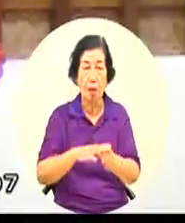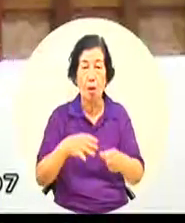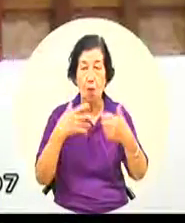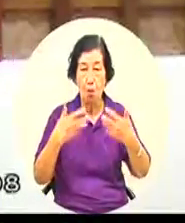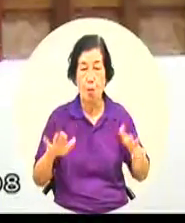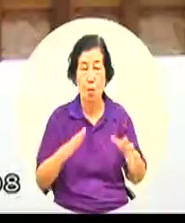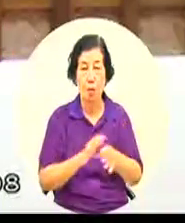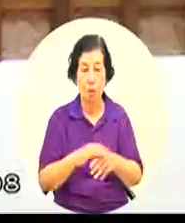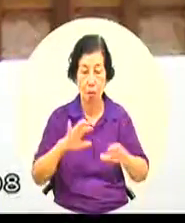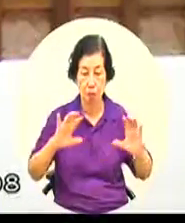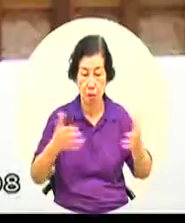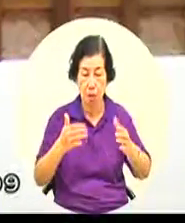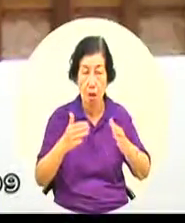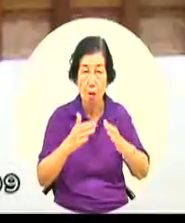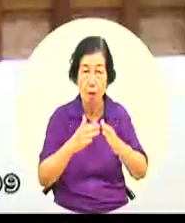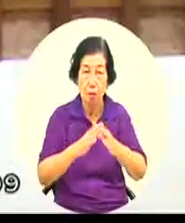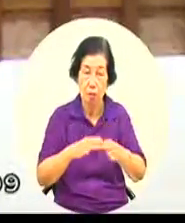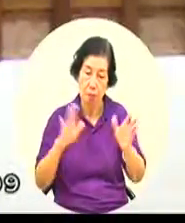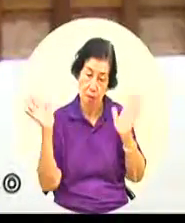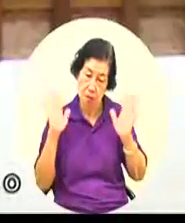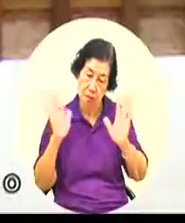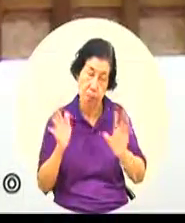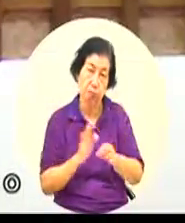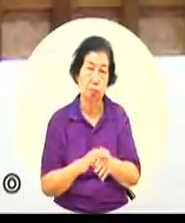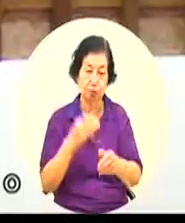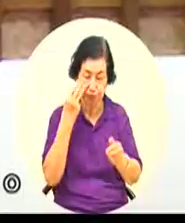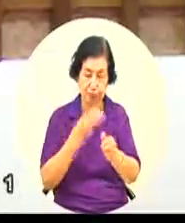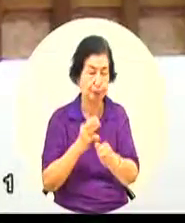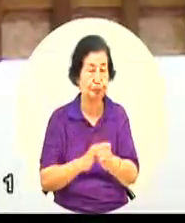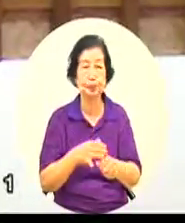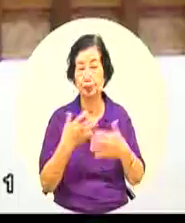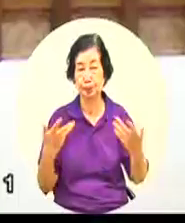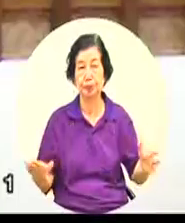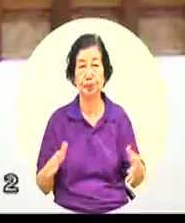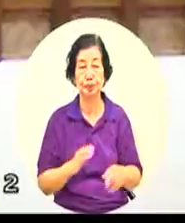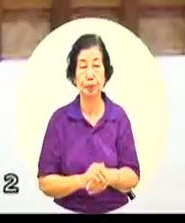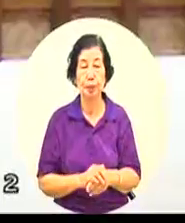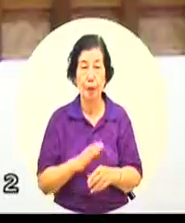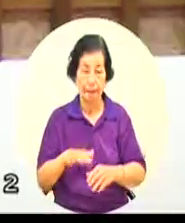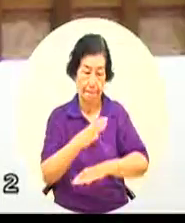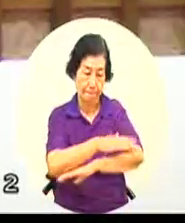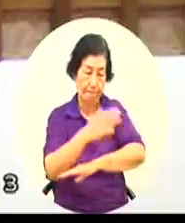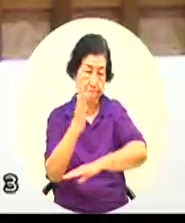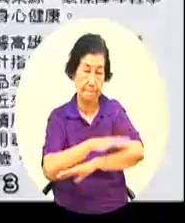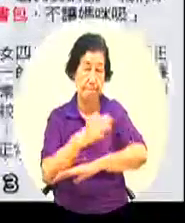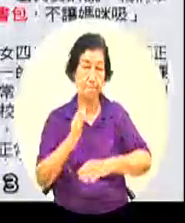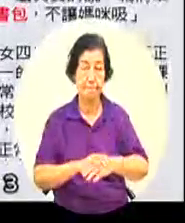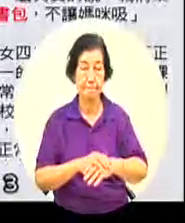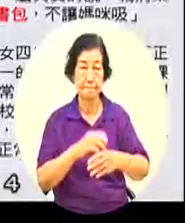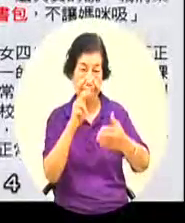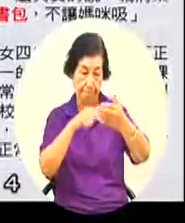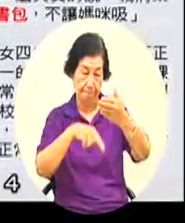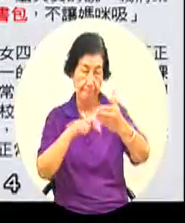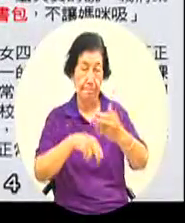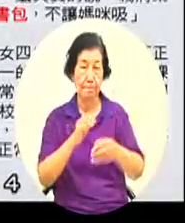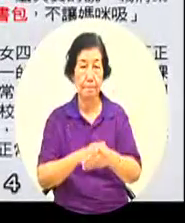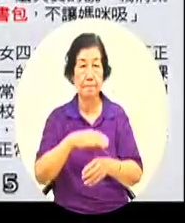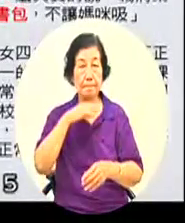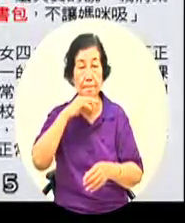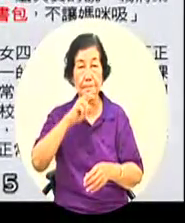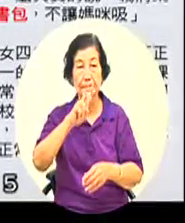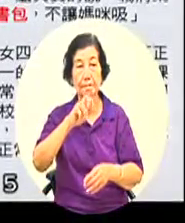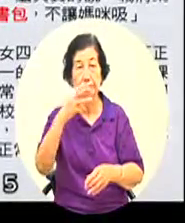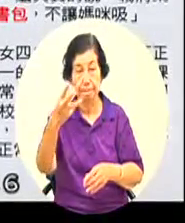在前不久的《自由时报》里面呢，就刊登了一个这个13岁的小女